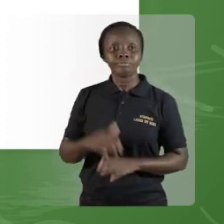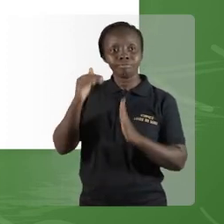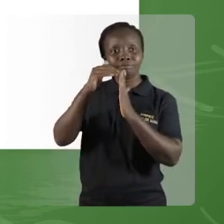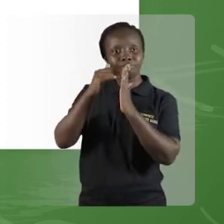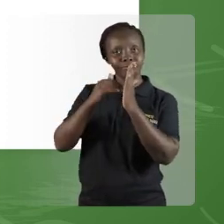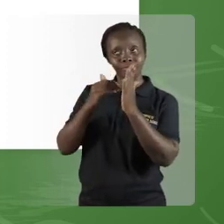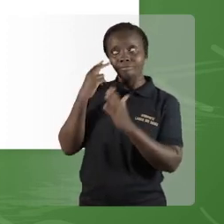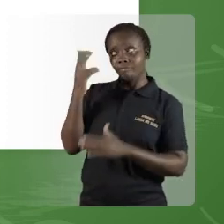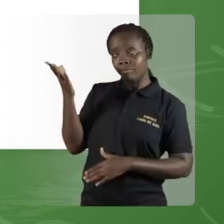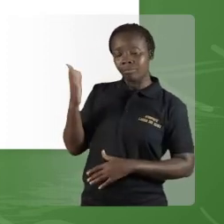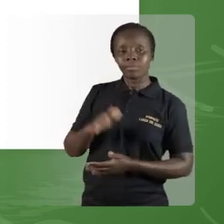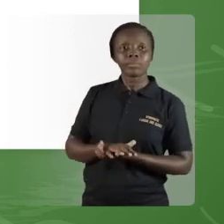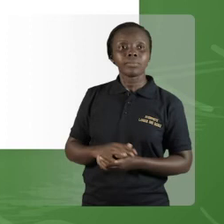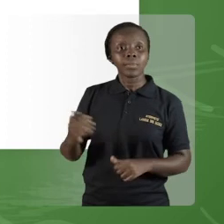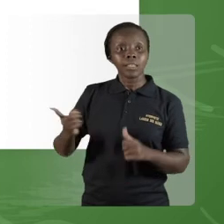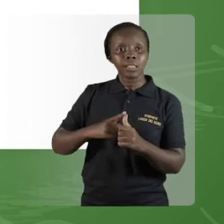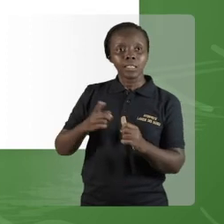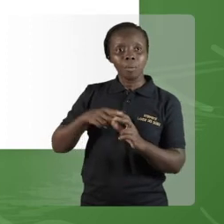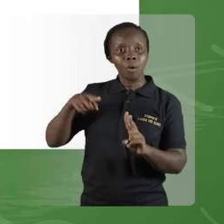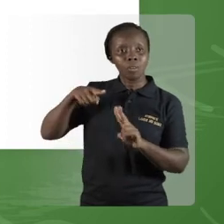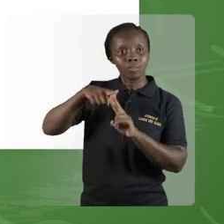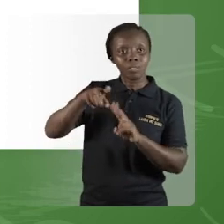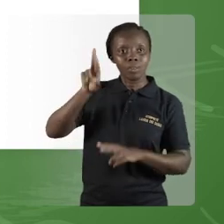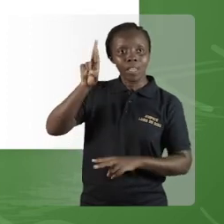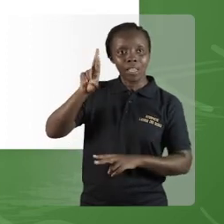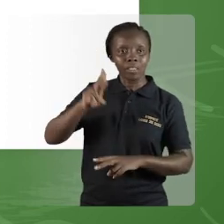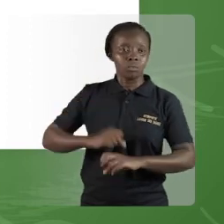La réaction est du support,